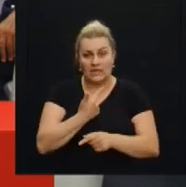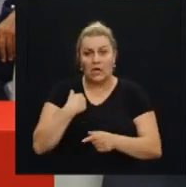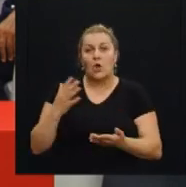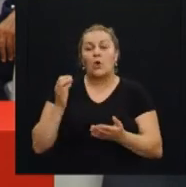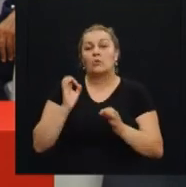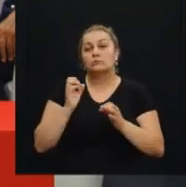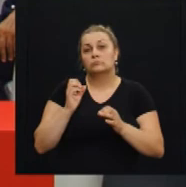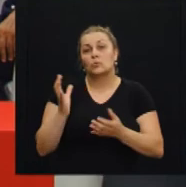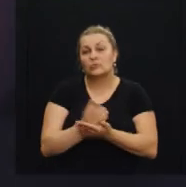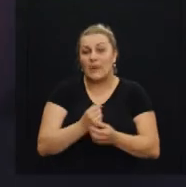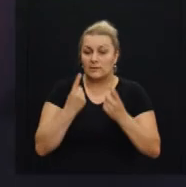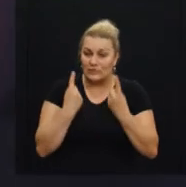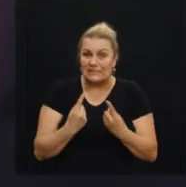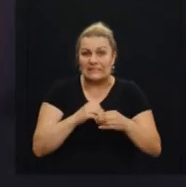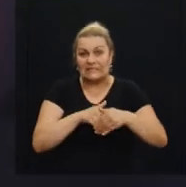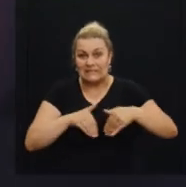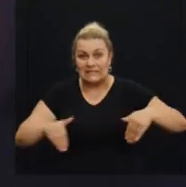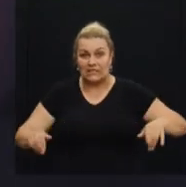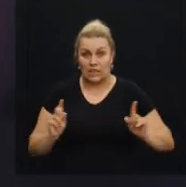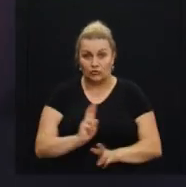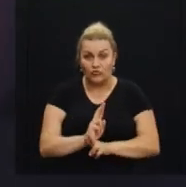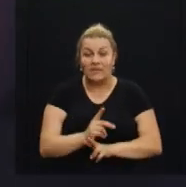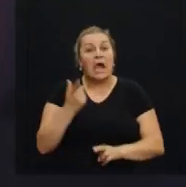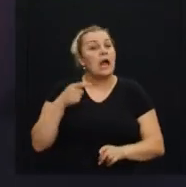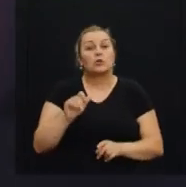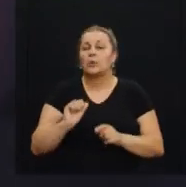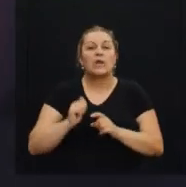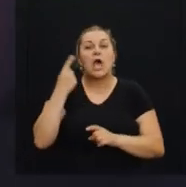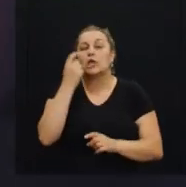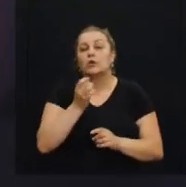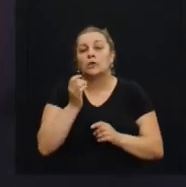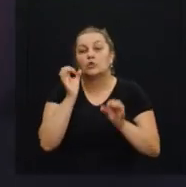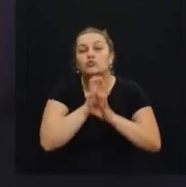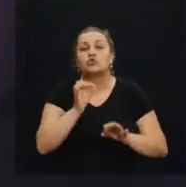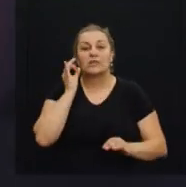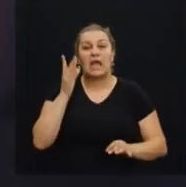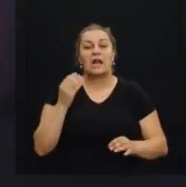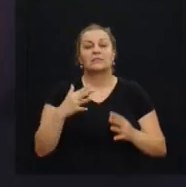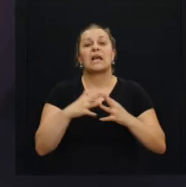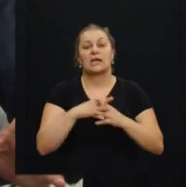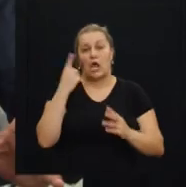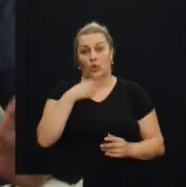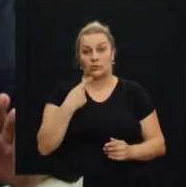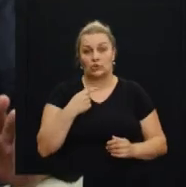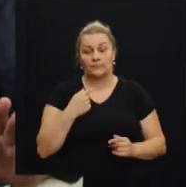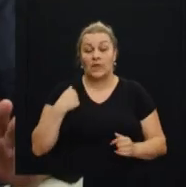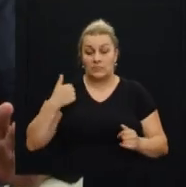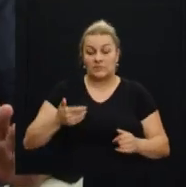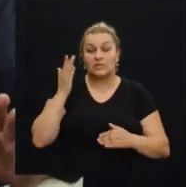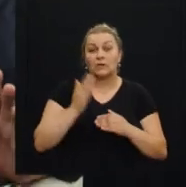Uspjeli smo zadržati crtu, to je najbitnije, ali to je bio najtužniji dan za grad Omiš. Da, evo, u zadnje 2 minute smo